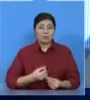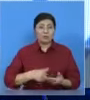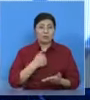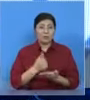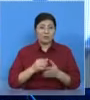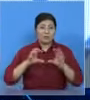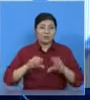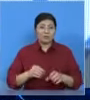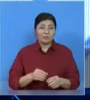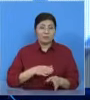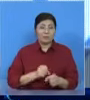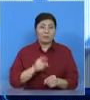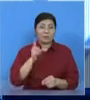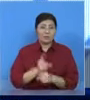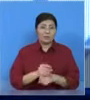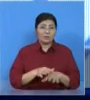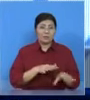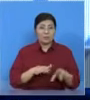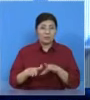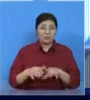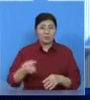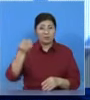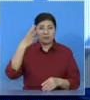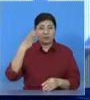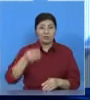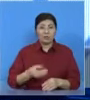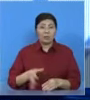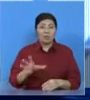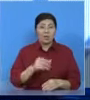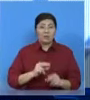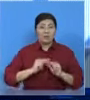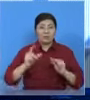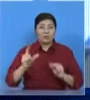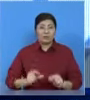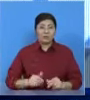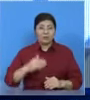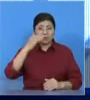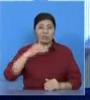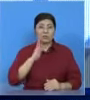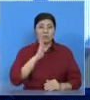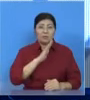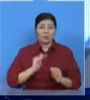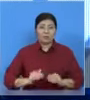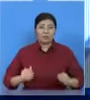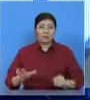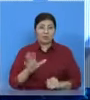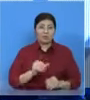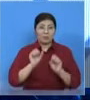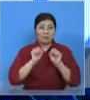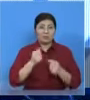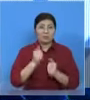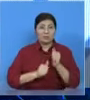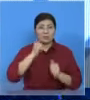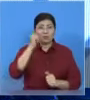поручил вести большую работу не только Министерству образования и науки, а также всем педагогам, родителям и ученикам, чтобы все они могли с каждым